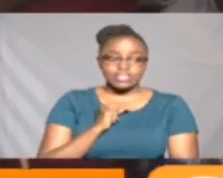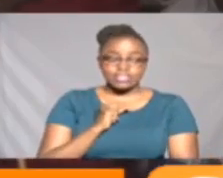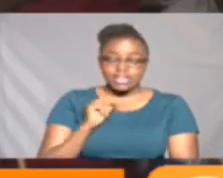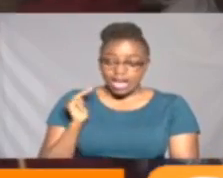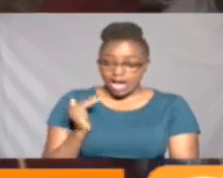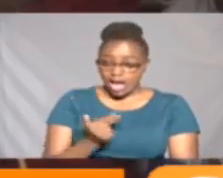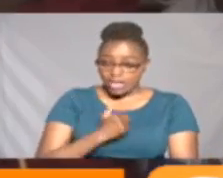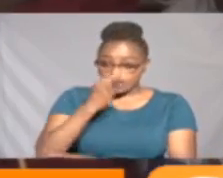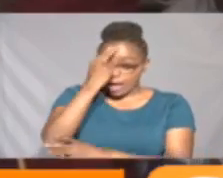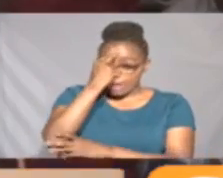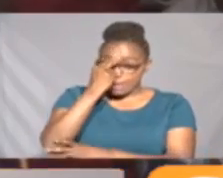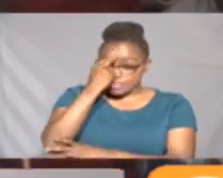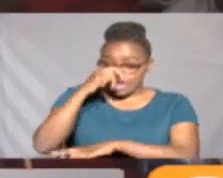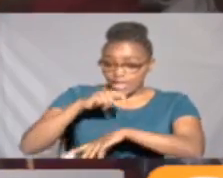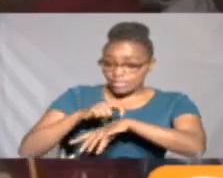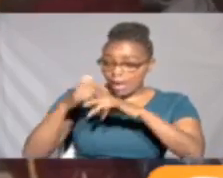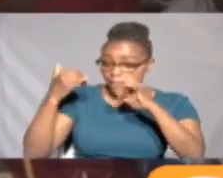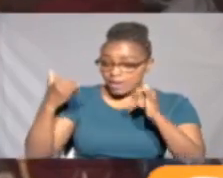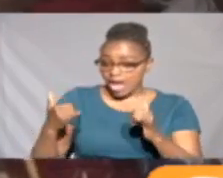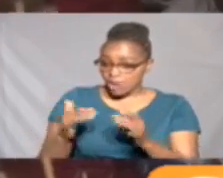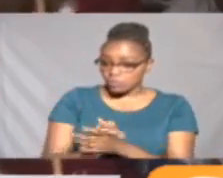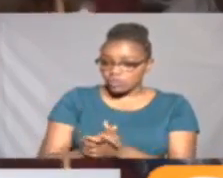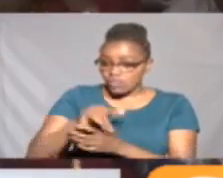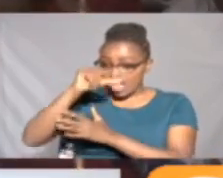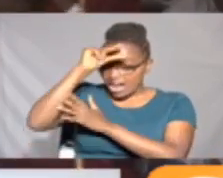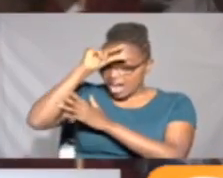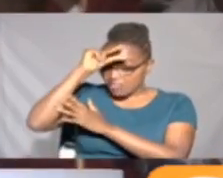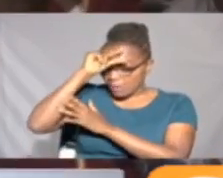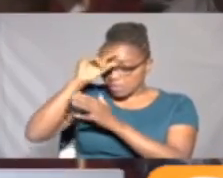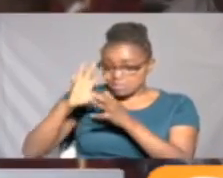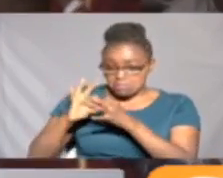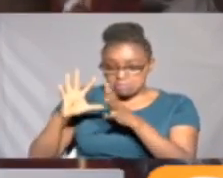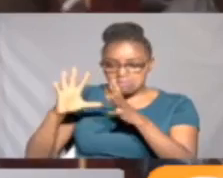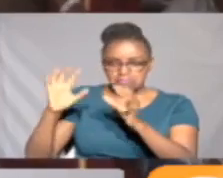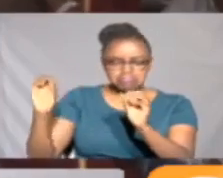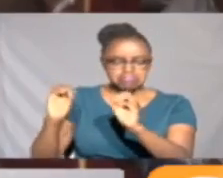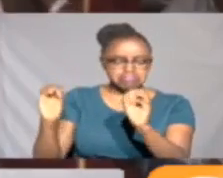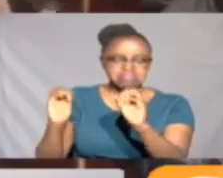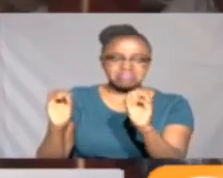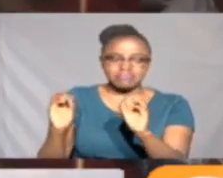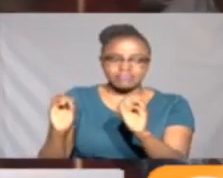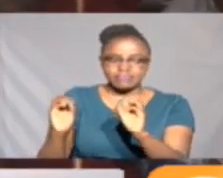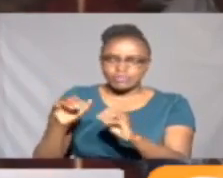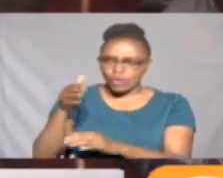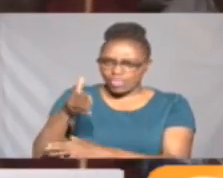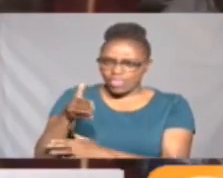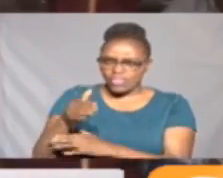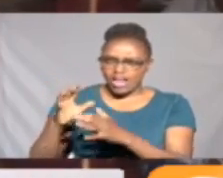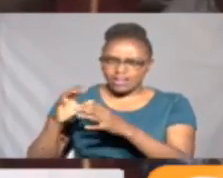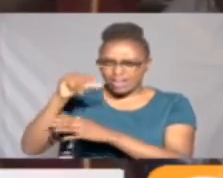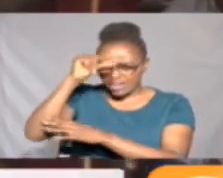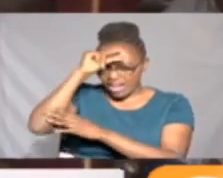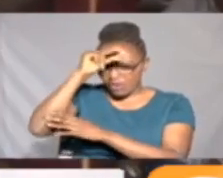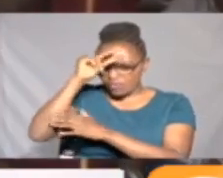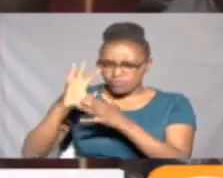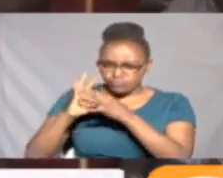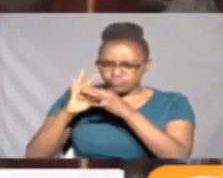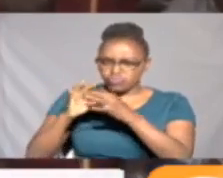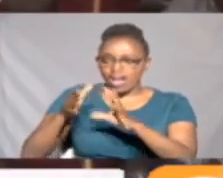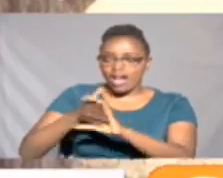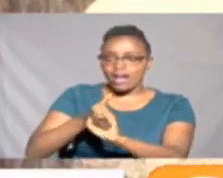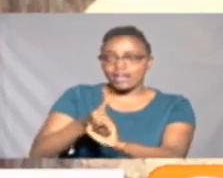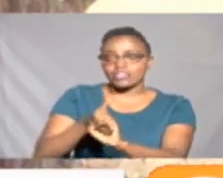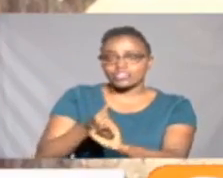wa Maasai safari hii hatuwaji serikali. Tutakuwa kwa serikali ambayo inakuja ya